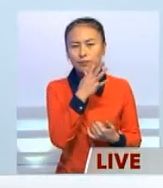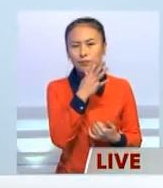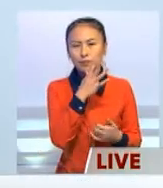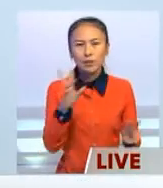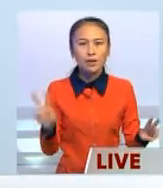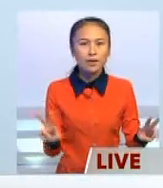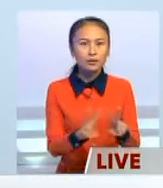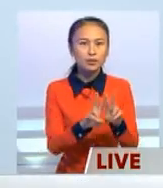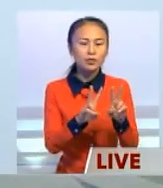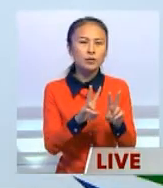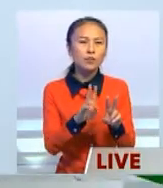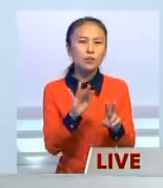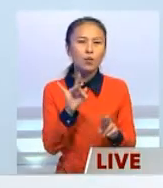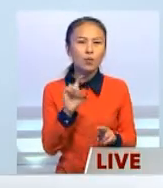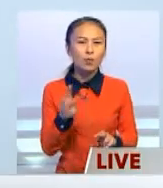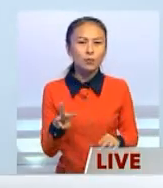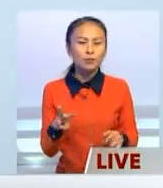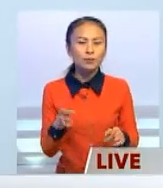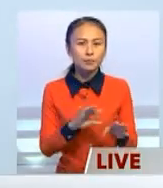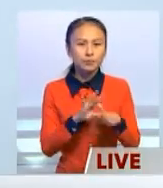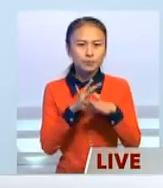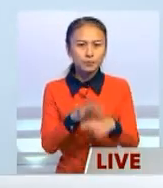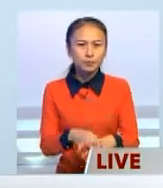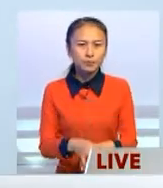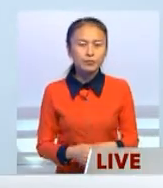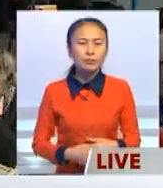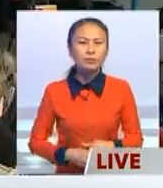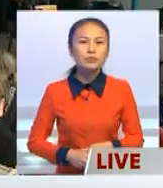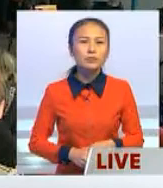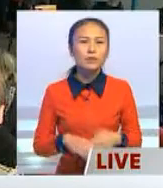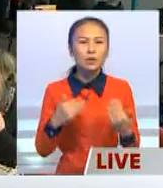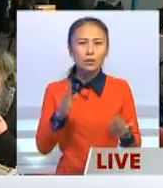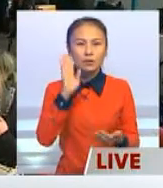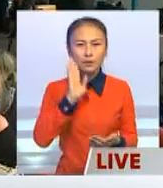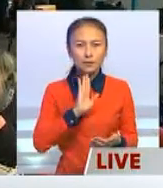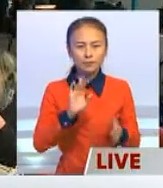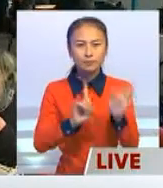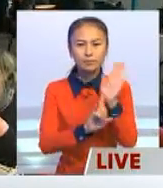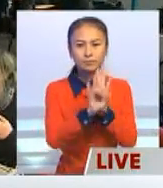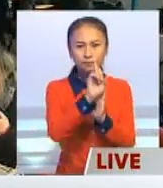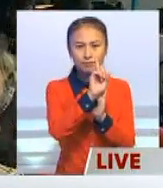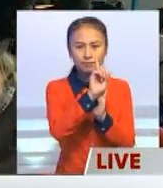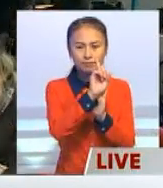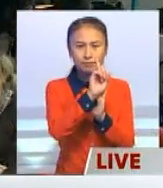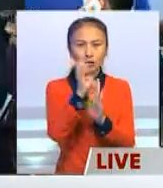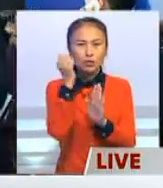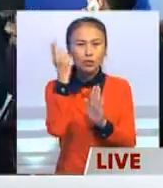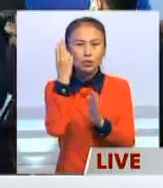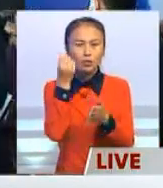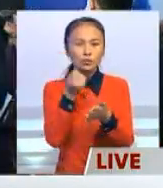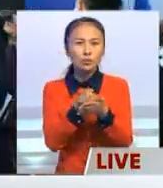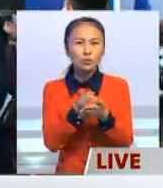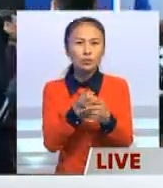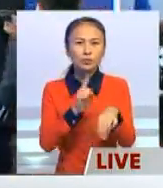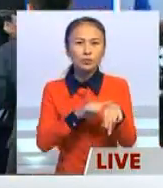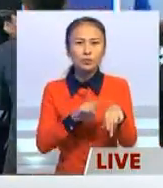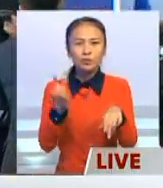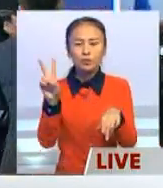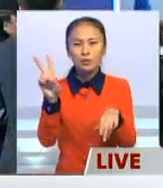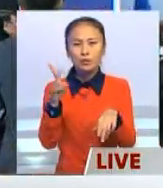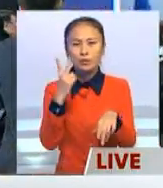Астана Digital форумы өтіп жатыр. Бұл шара таңертең басталған. Түстен кейін шараның екінші